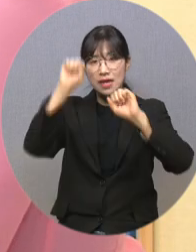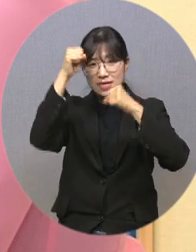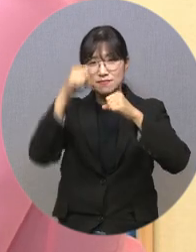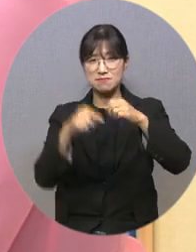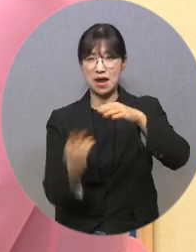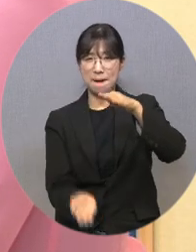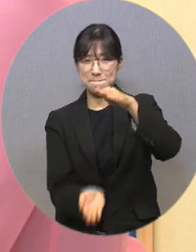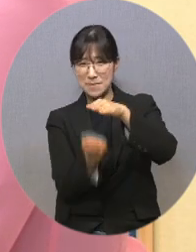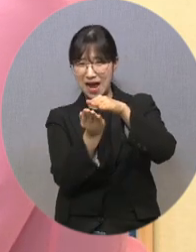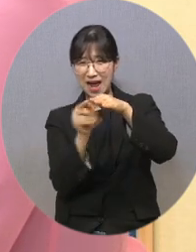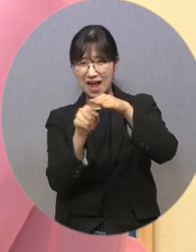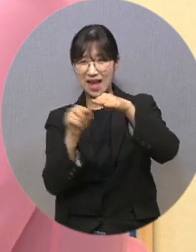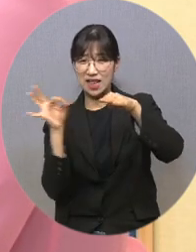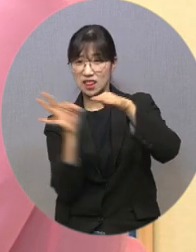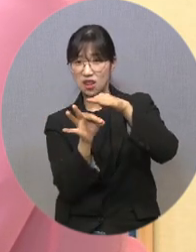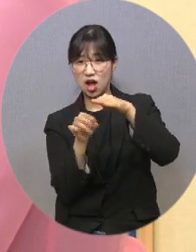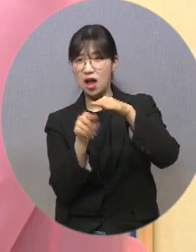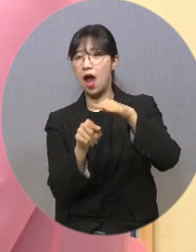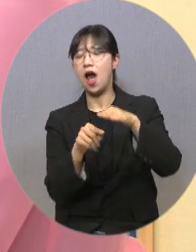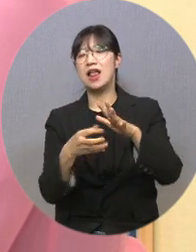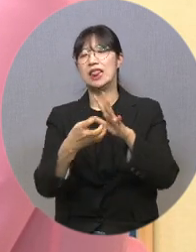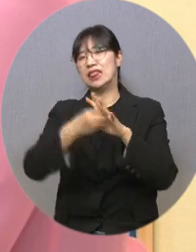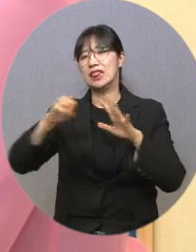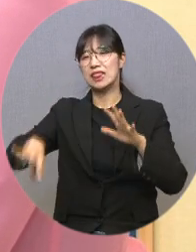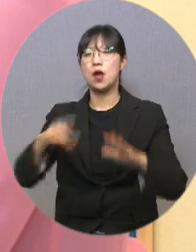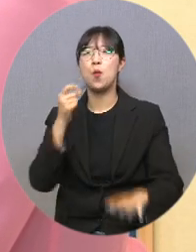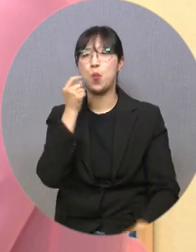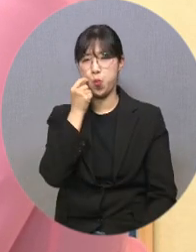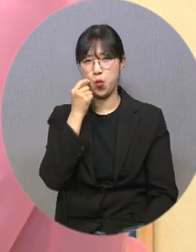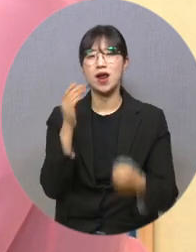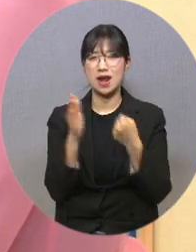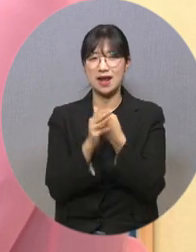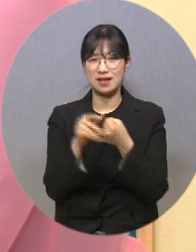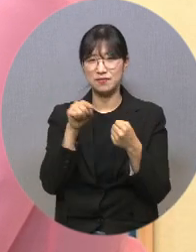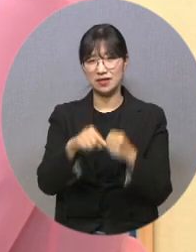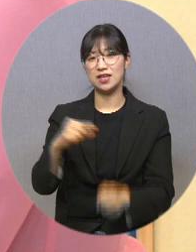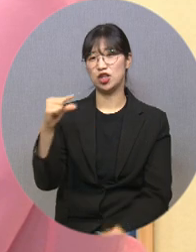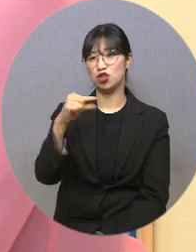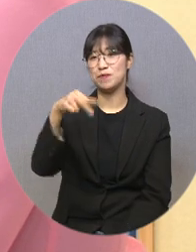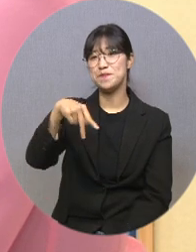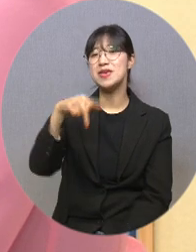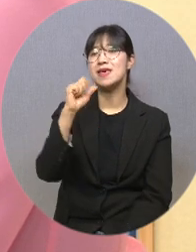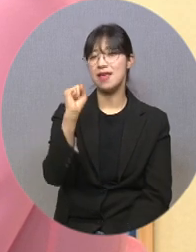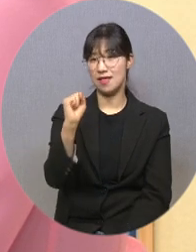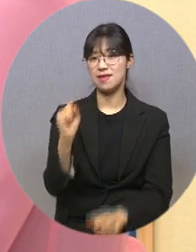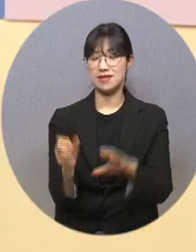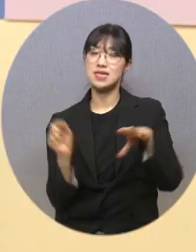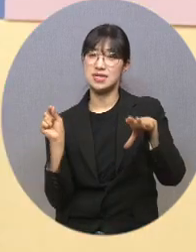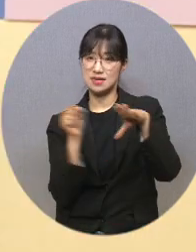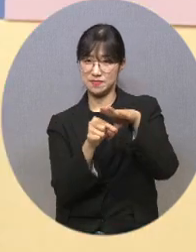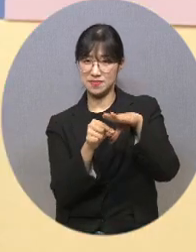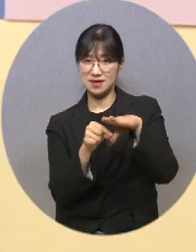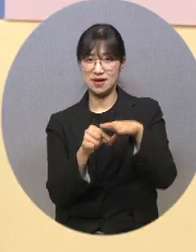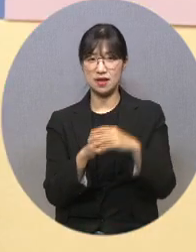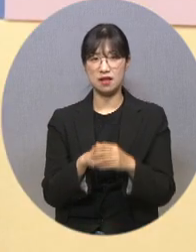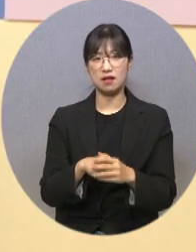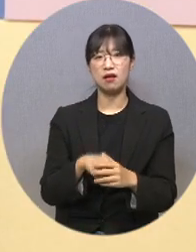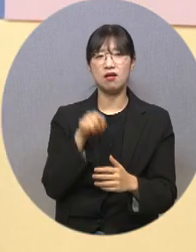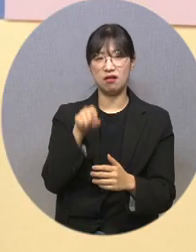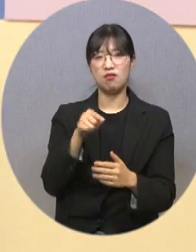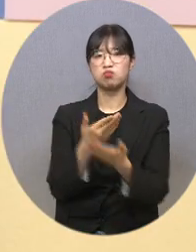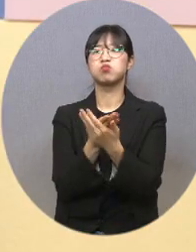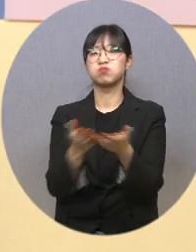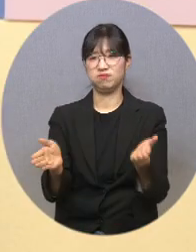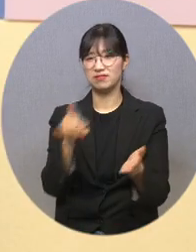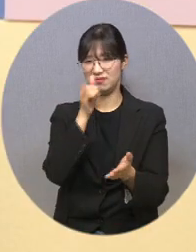깔창에 같은 것은 못 뜯어요. 그래서 신발 깔창에 GPS 위치 추적기를 달아가지고 보고를 하더라고요.